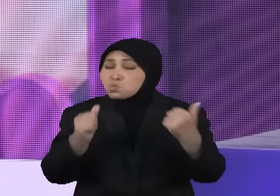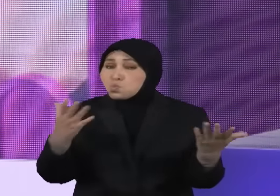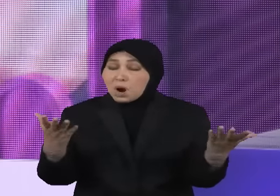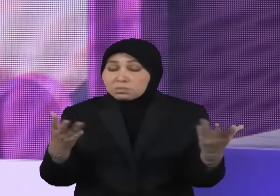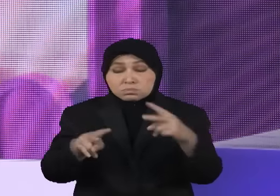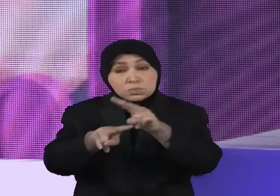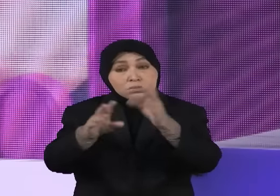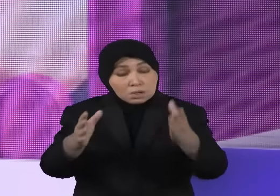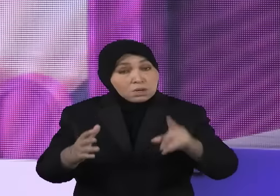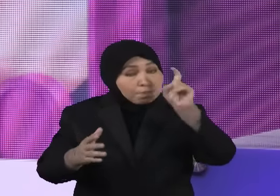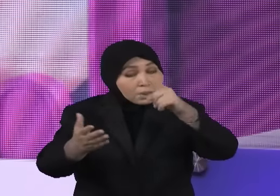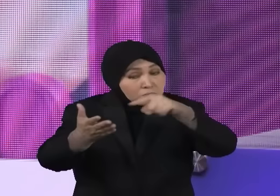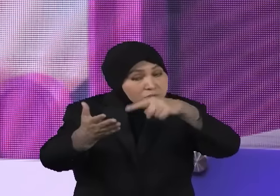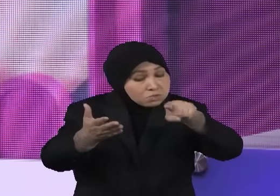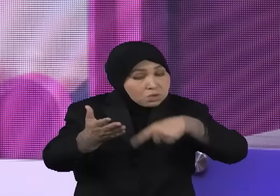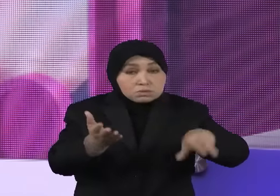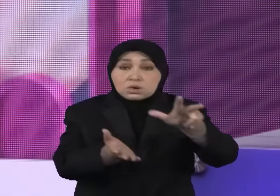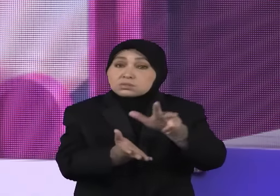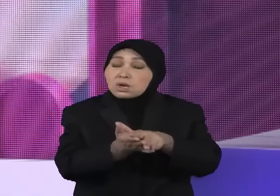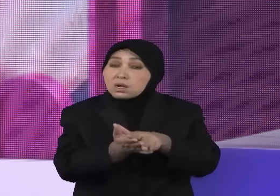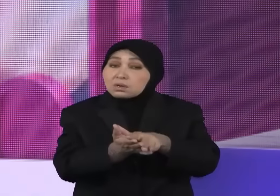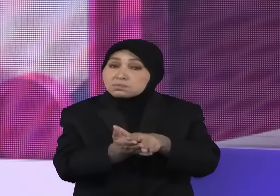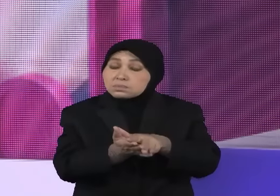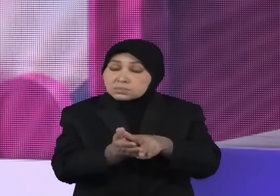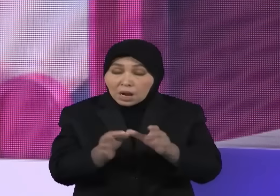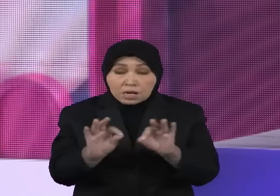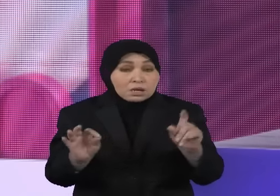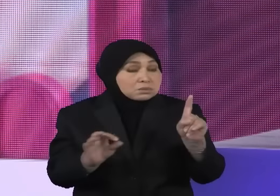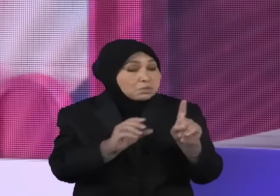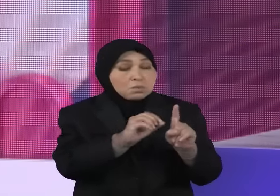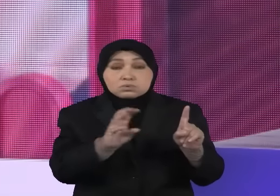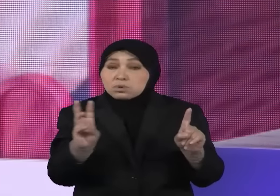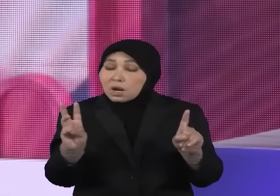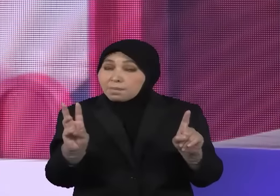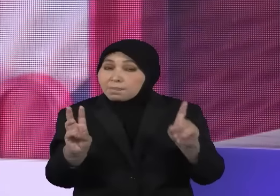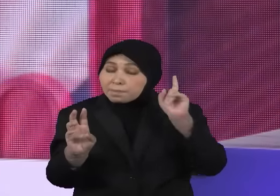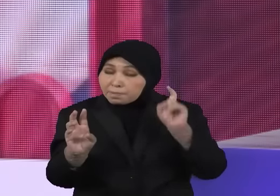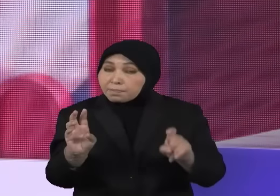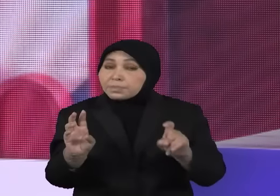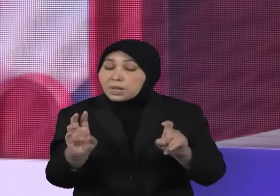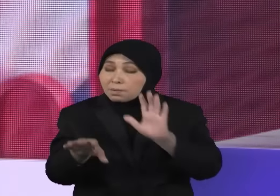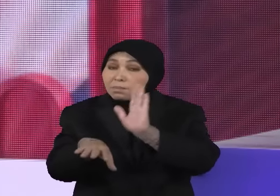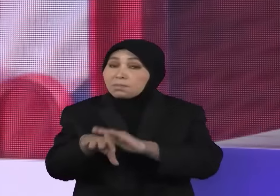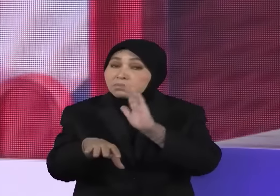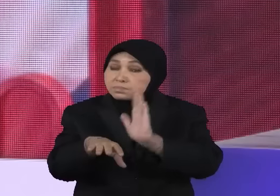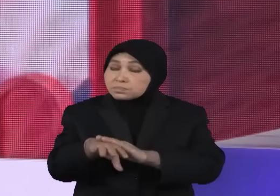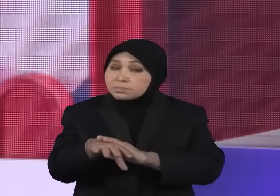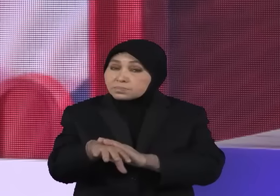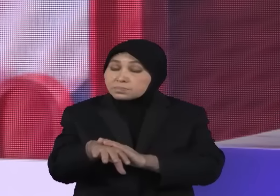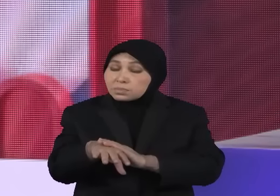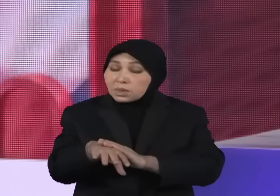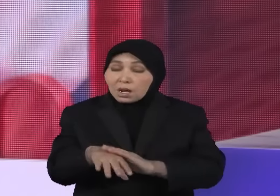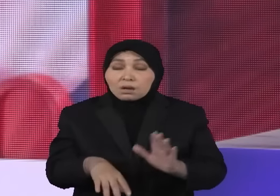perlu disemak, perlu disahkan sebagaimana dalam ayat 106 perlu di panggil ya,